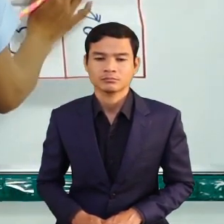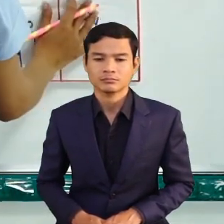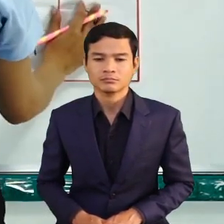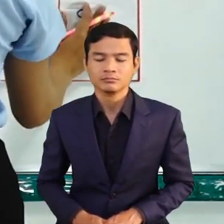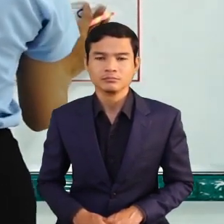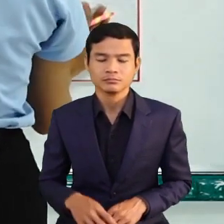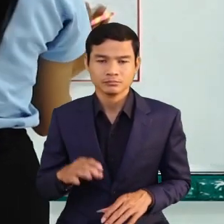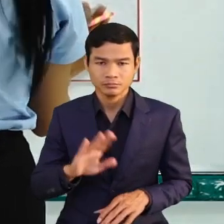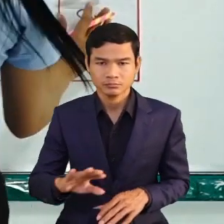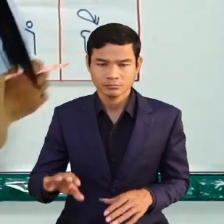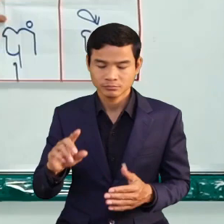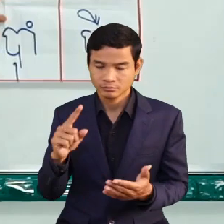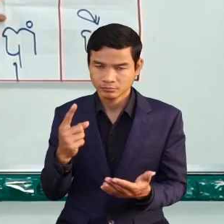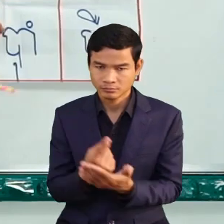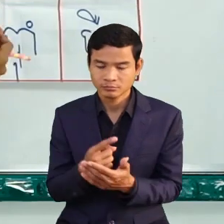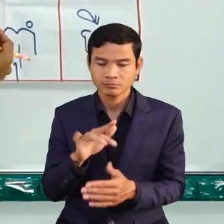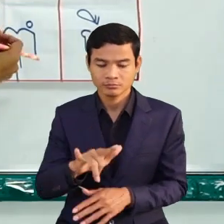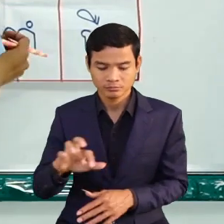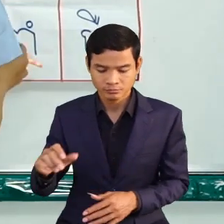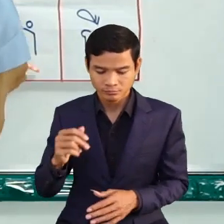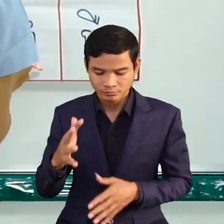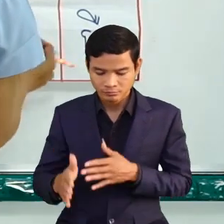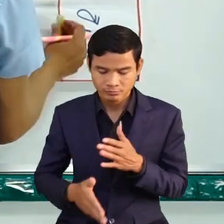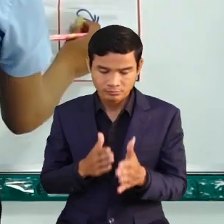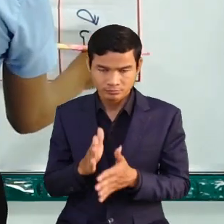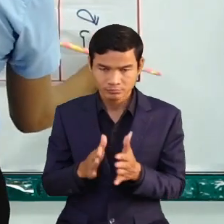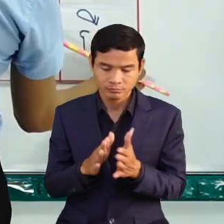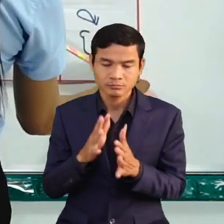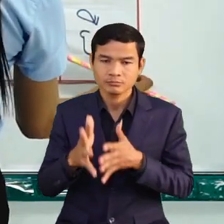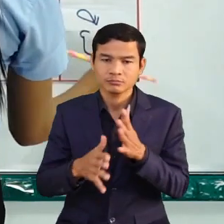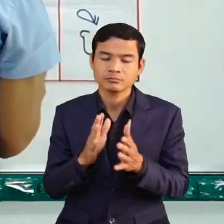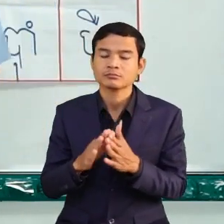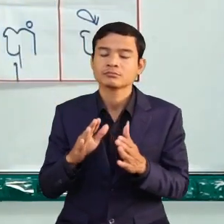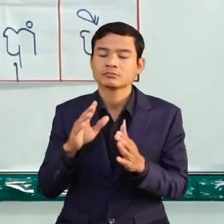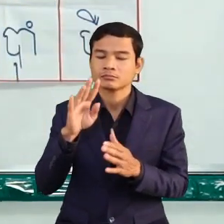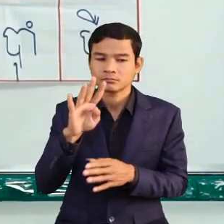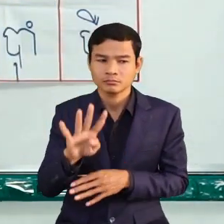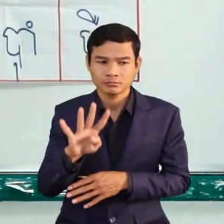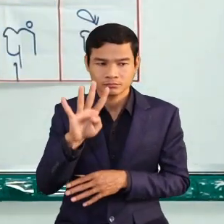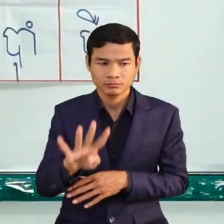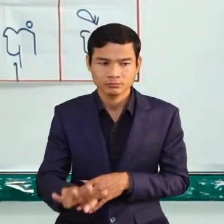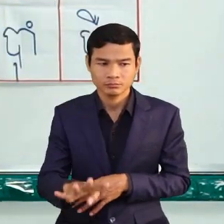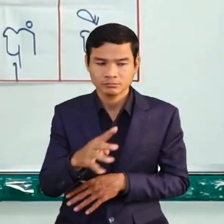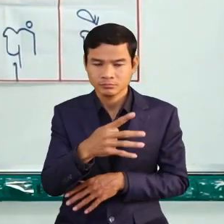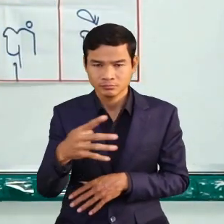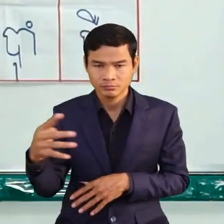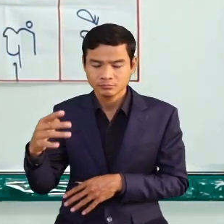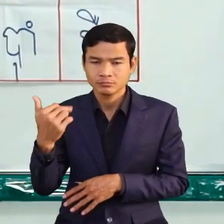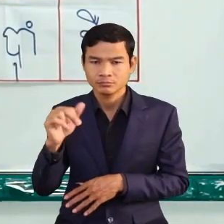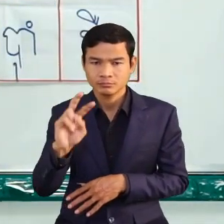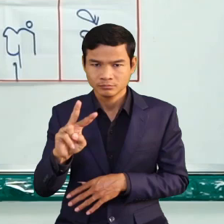កូនកូនត្រូវចូលរួមសំប្រកបអាននៅតារាងទី2ក្នុងសៀវភៅជំនួយ